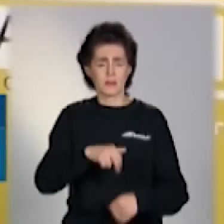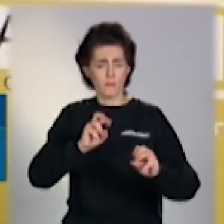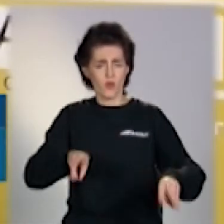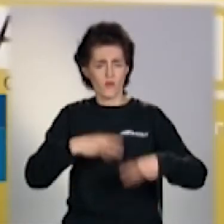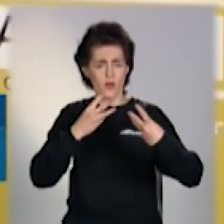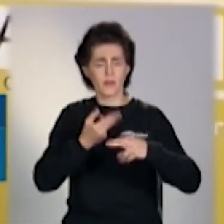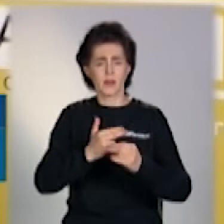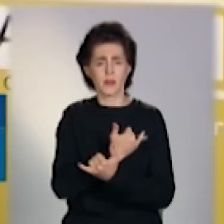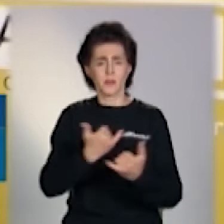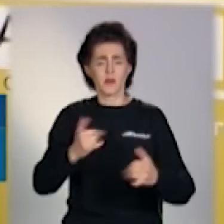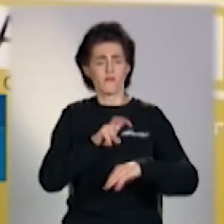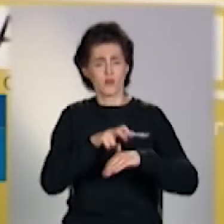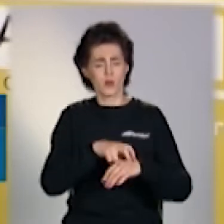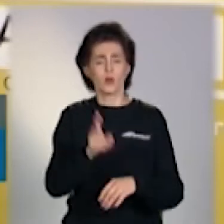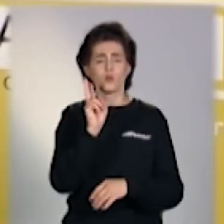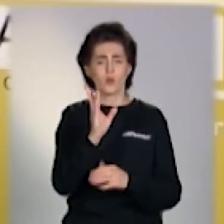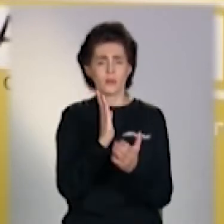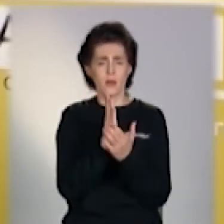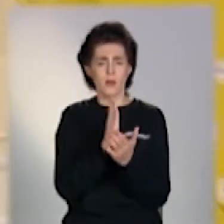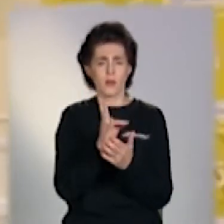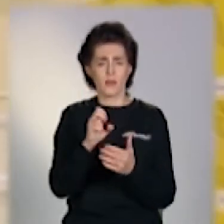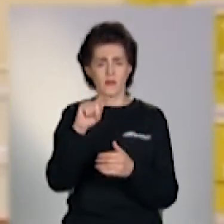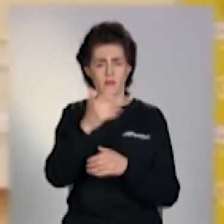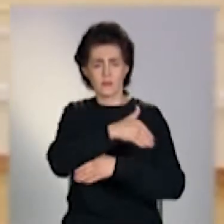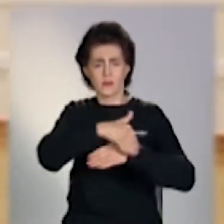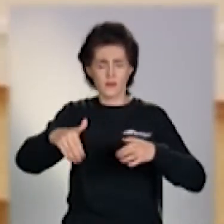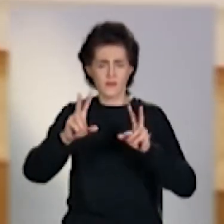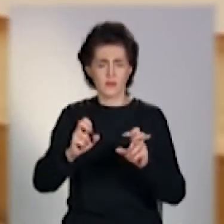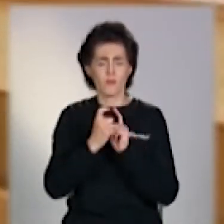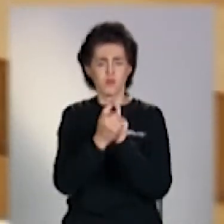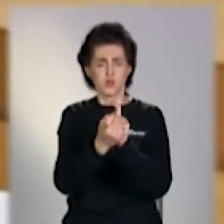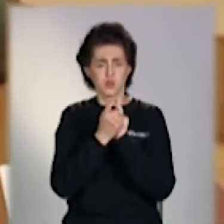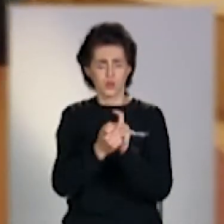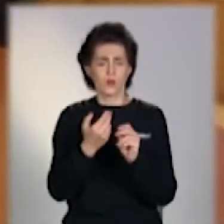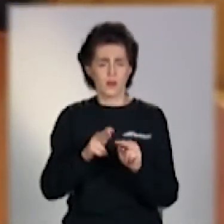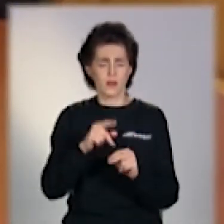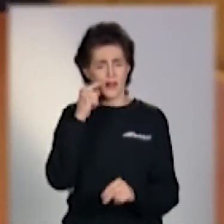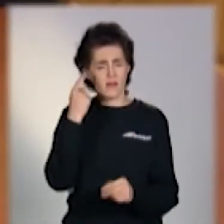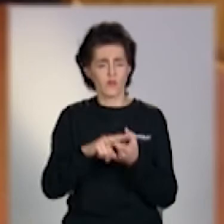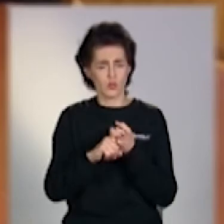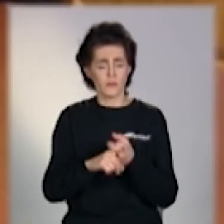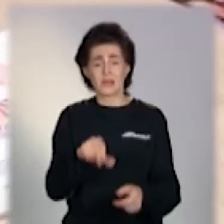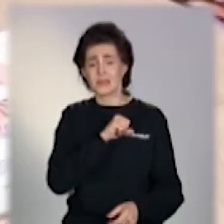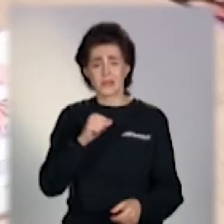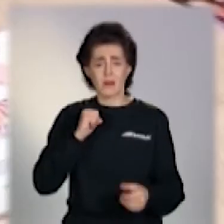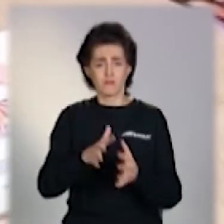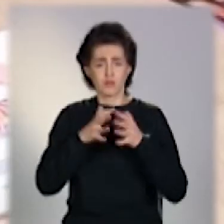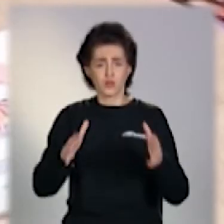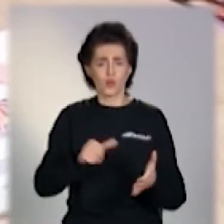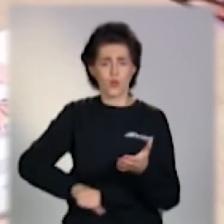онлайн-конференції для лікарів, що знаходяться на передовій боротьби з коронавірусом. Участь у